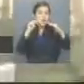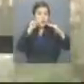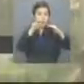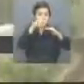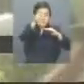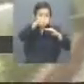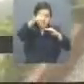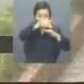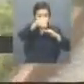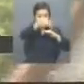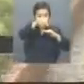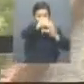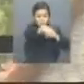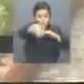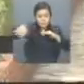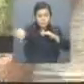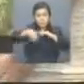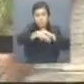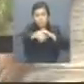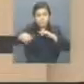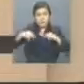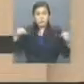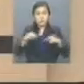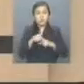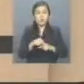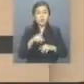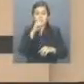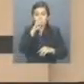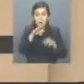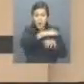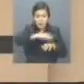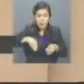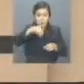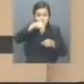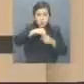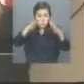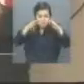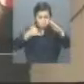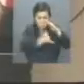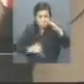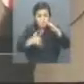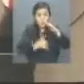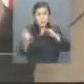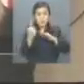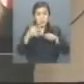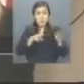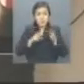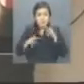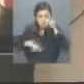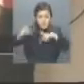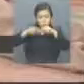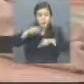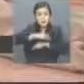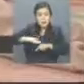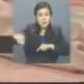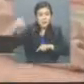นามเด็กเล่นนอกเหนือจากการให้เด็กอยู่เฉพาะในอาคารและเปิดเครื่องฟอกอากาศ คือวิธีการดูแลสุขภาพของเด็กแรกเกิดถึง